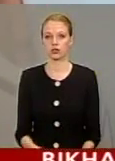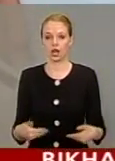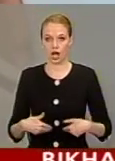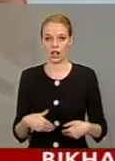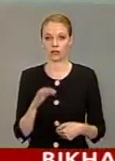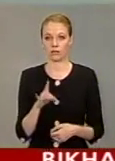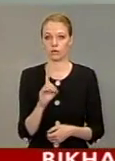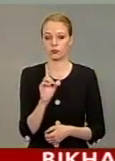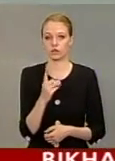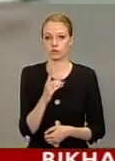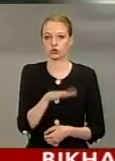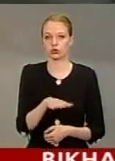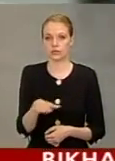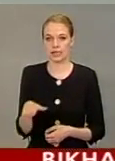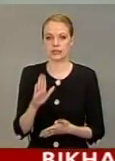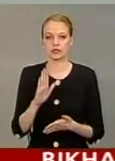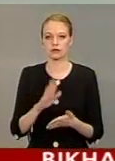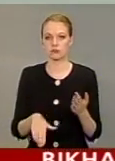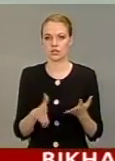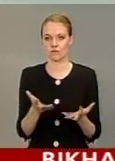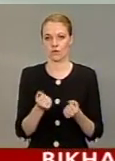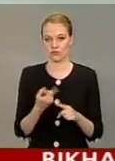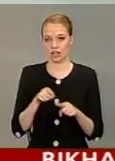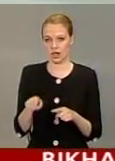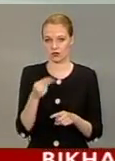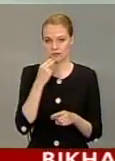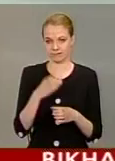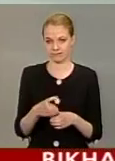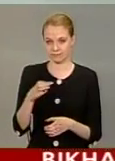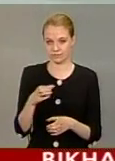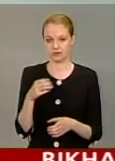Голодомор, потому что дети без получения данной смеси